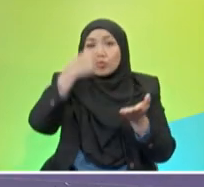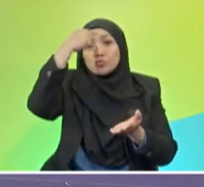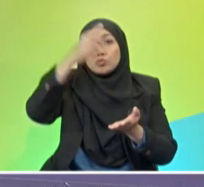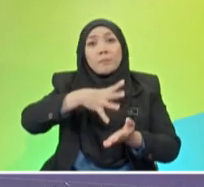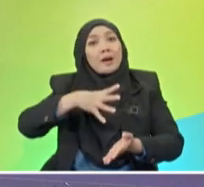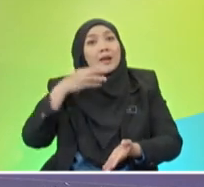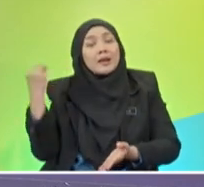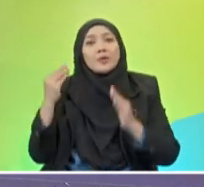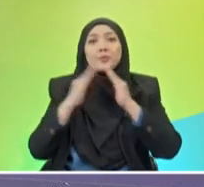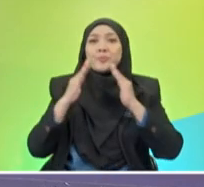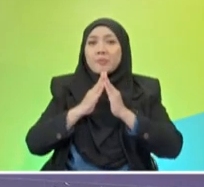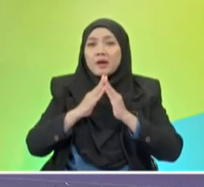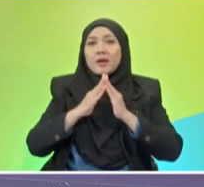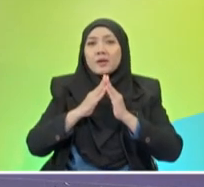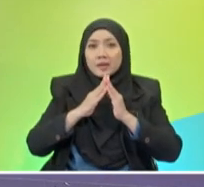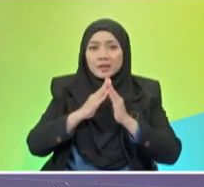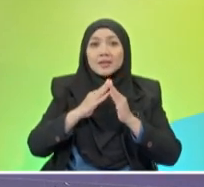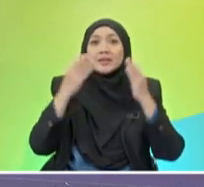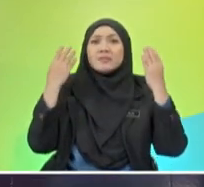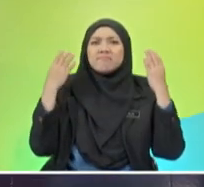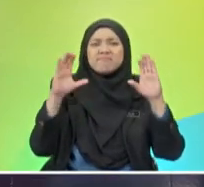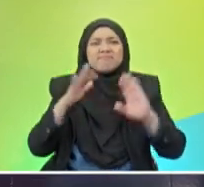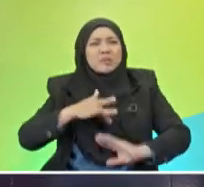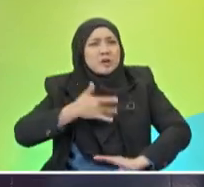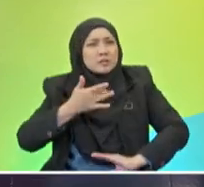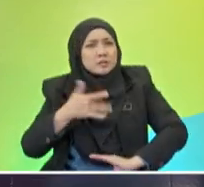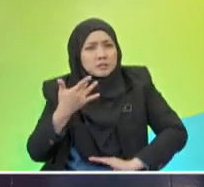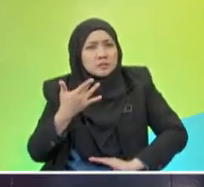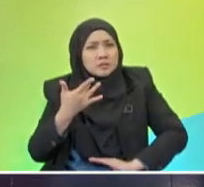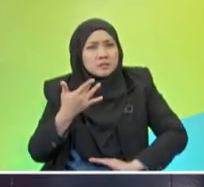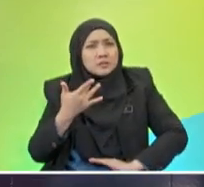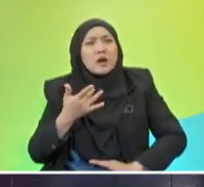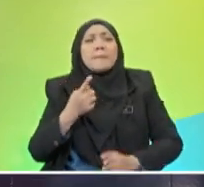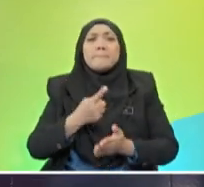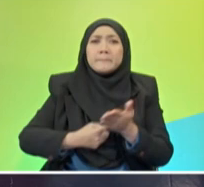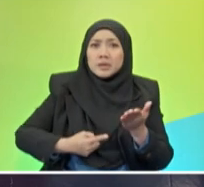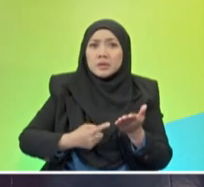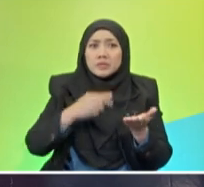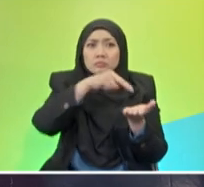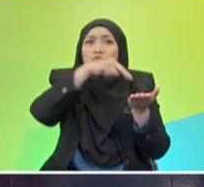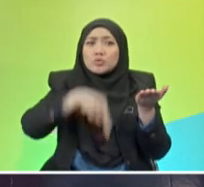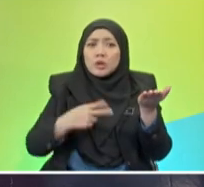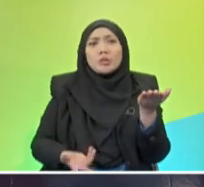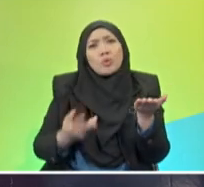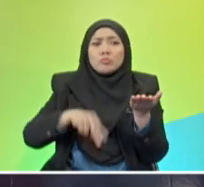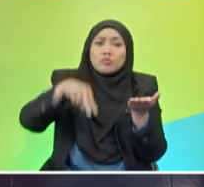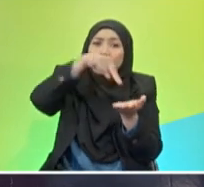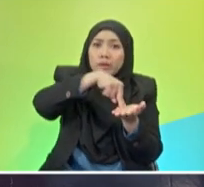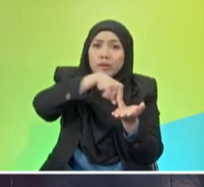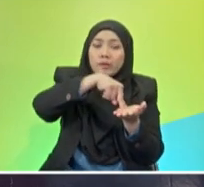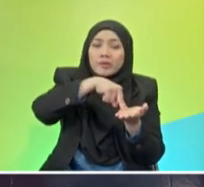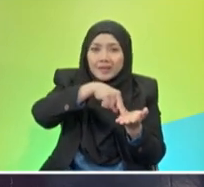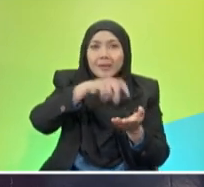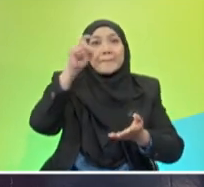Saya rasa Ifah kena turun, Cikgu. Kena turun, kan? Ya. Kalau naik, macam mana pula? Dah sampai bumbung. Jadi,